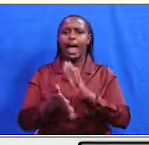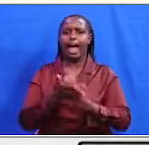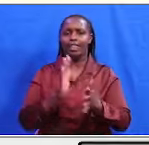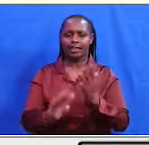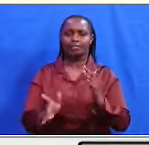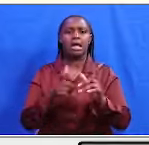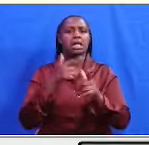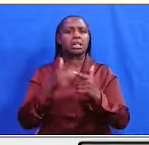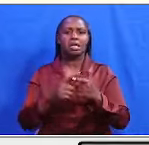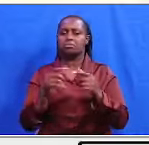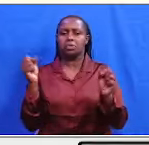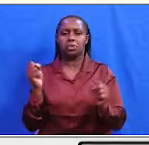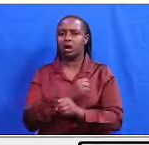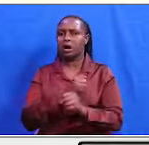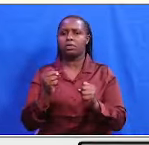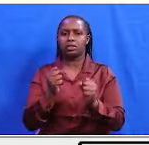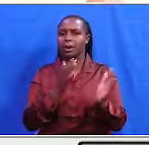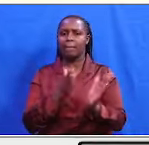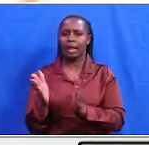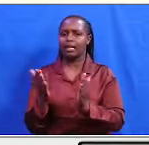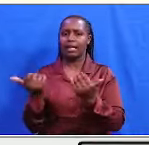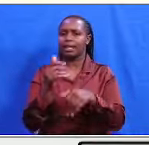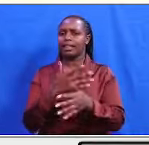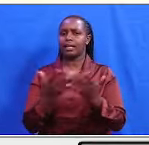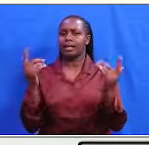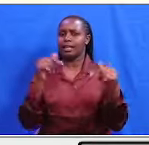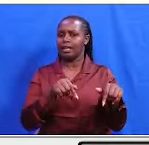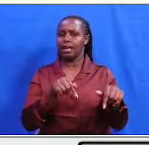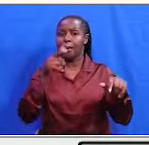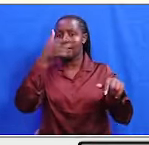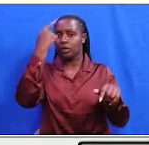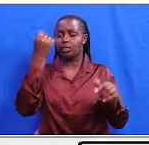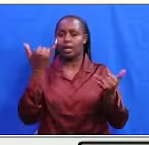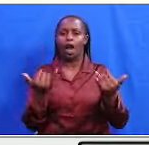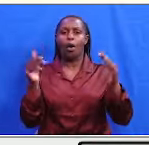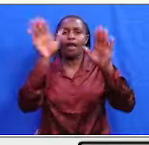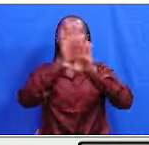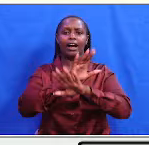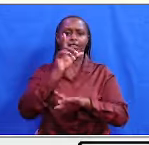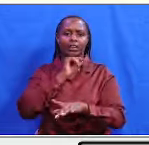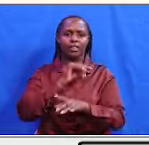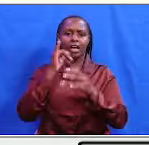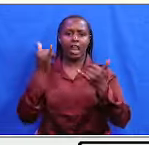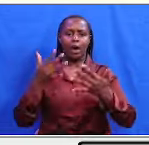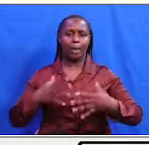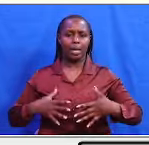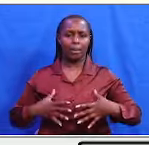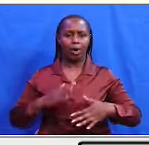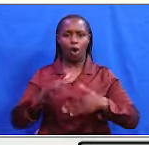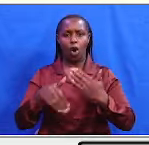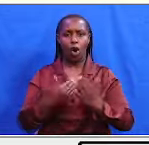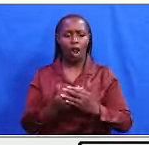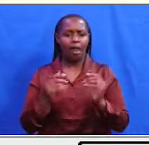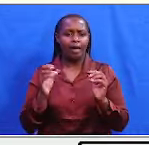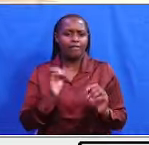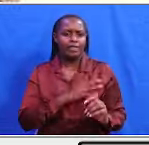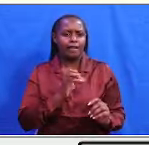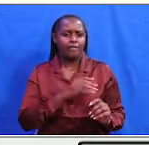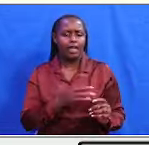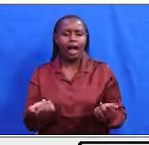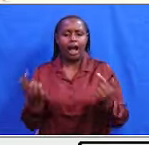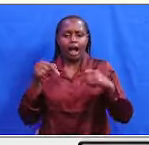nini inapangiwa kwa wachangili wakati imekuwa giza. Sasa hapo ndio ilifanya watu kuokopa watoto yao kuja